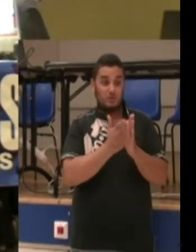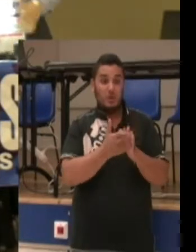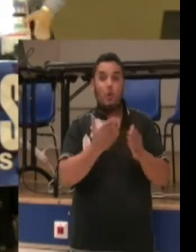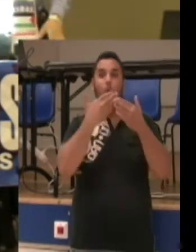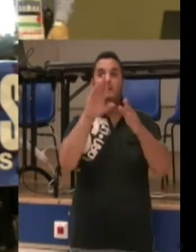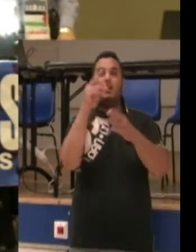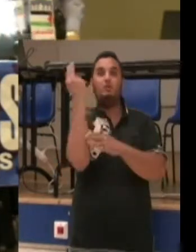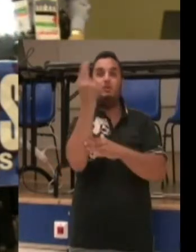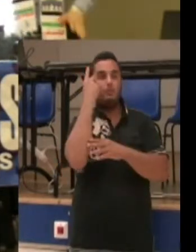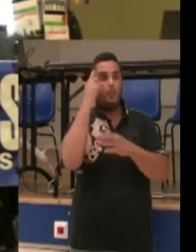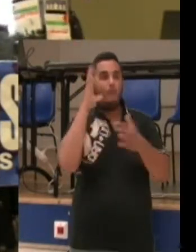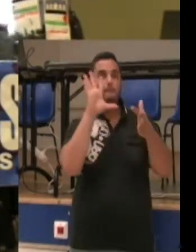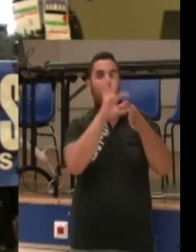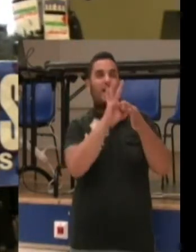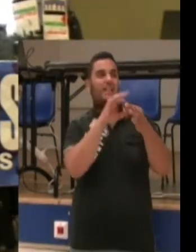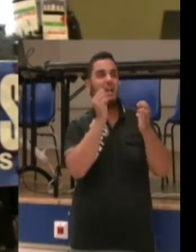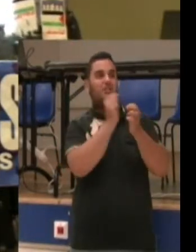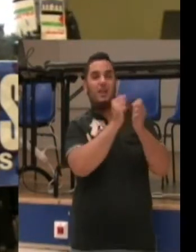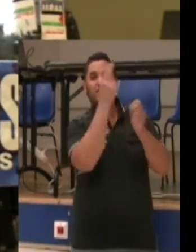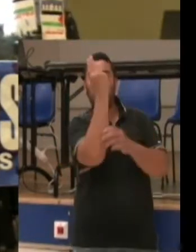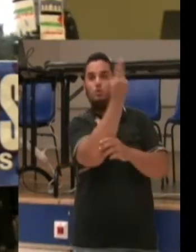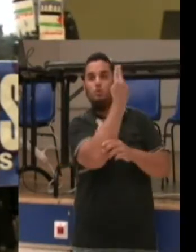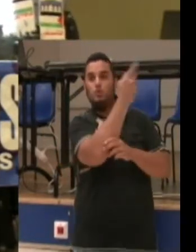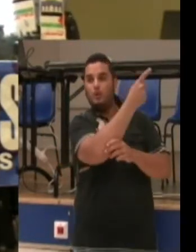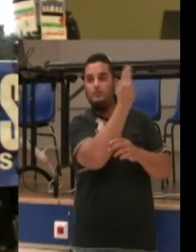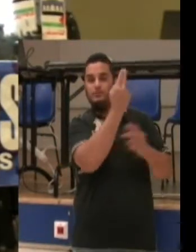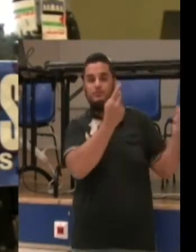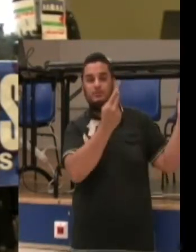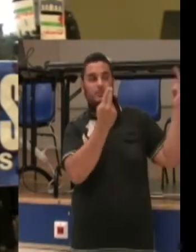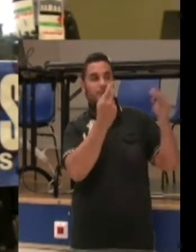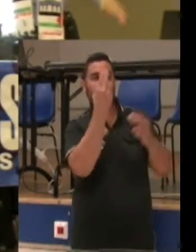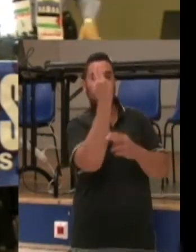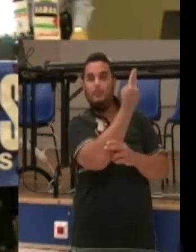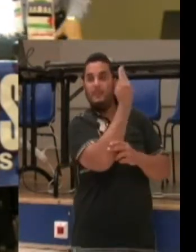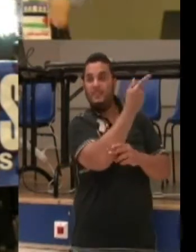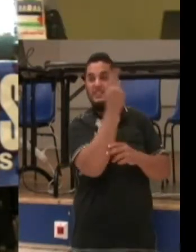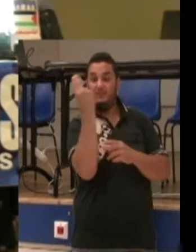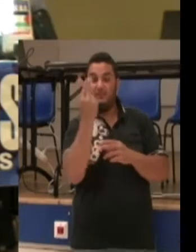des étudiants. Et l'association CBSP parraine des hôpitaux,